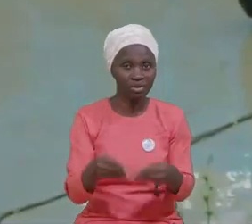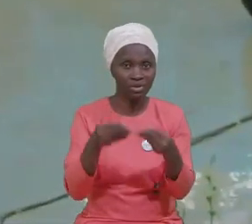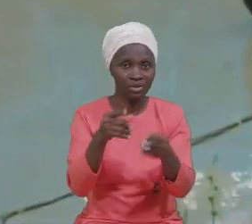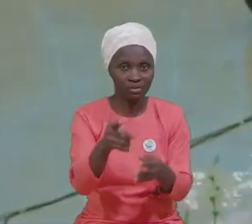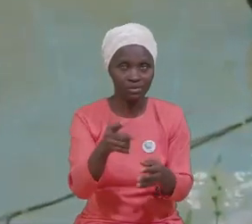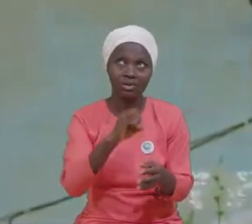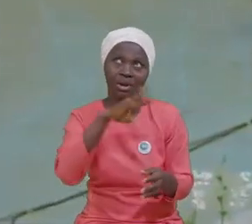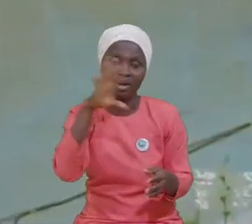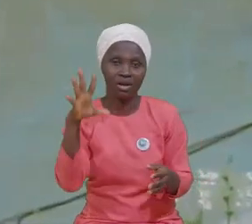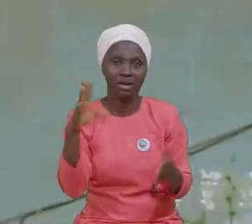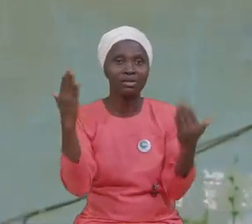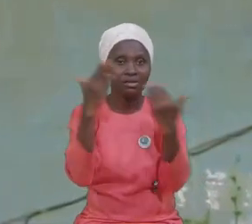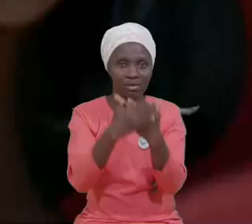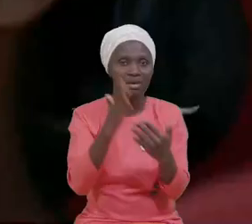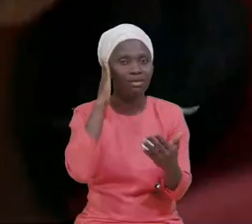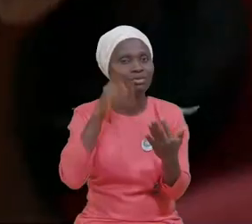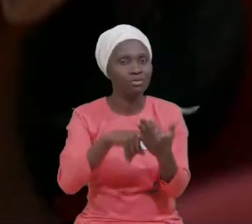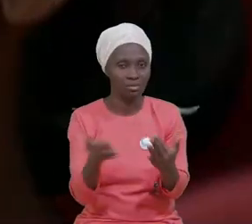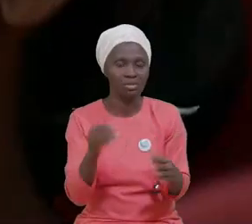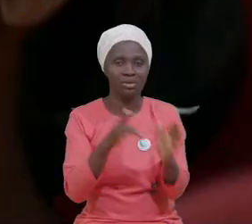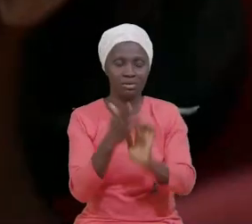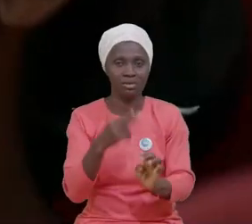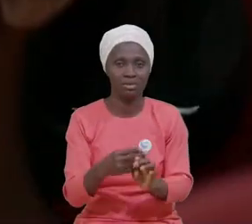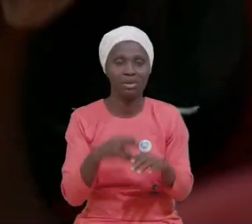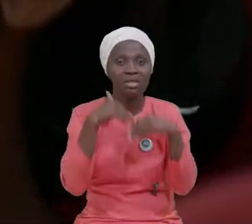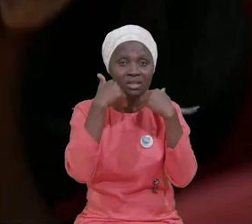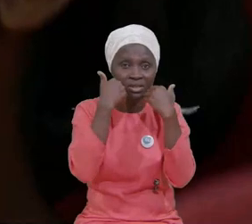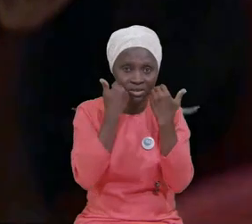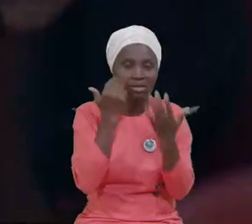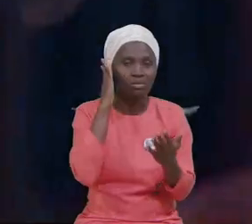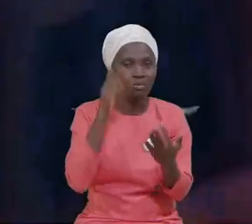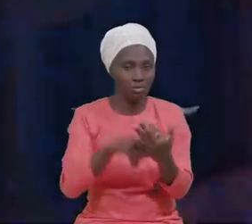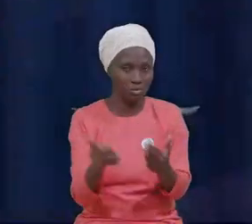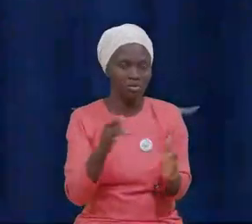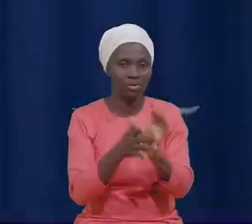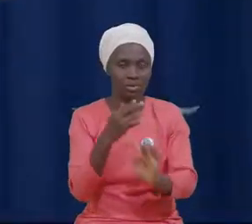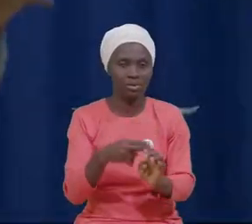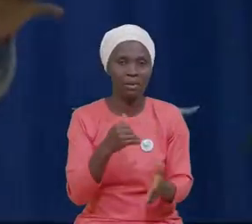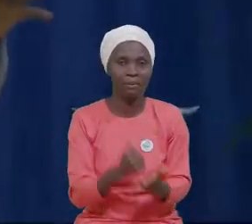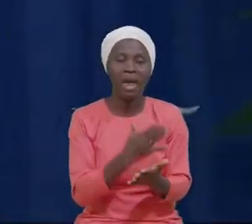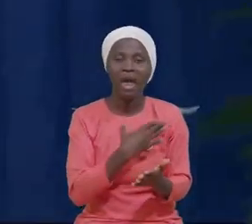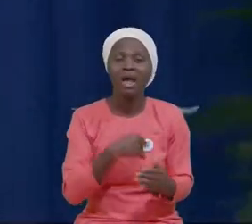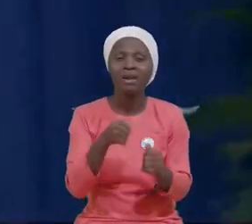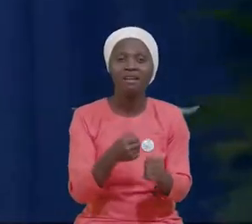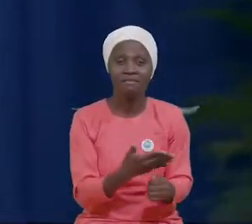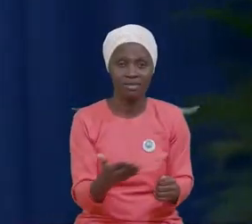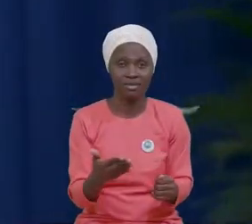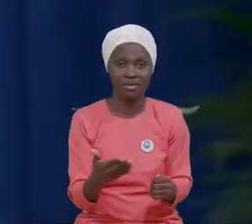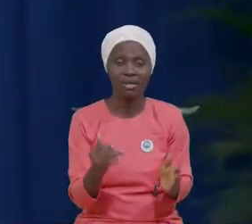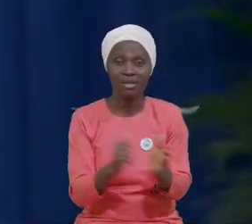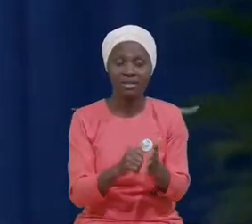t'éclairera. Les ténèbres vont disparaître, la honte va disparaître, et